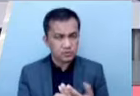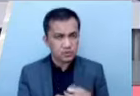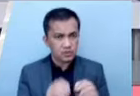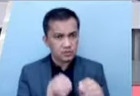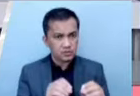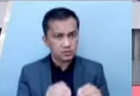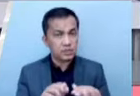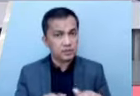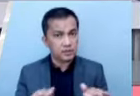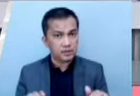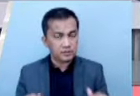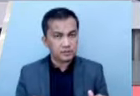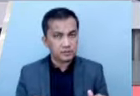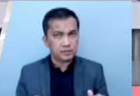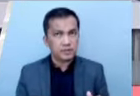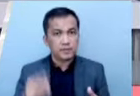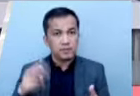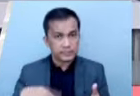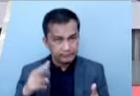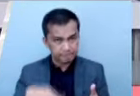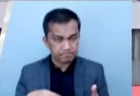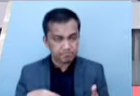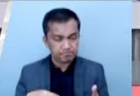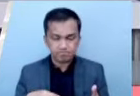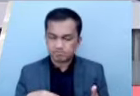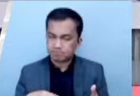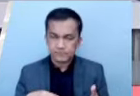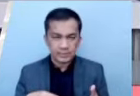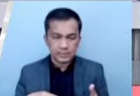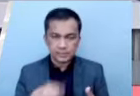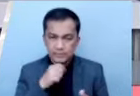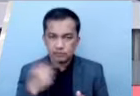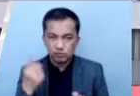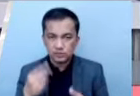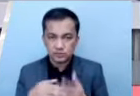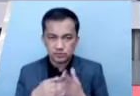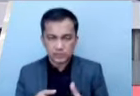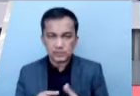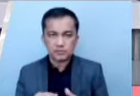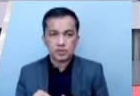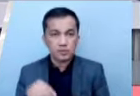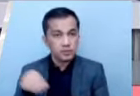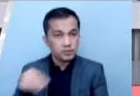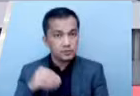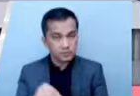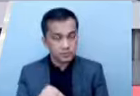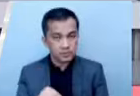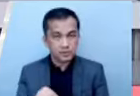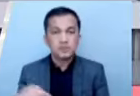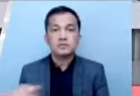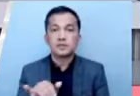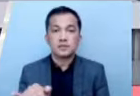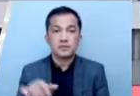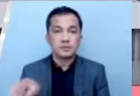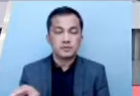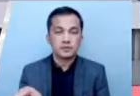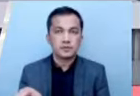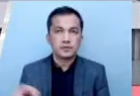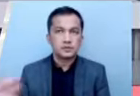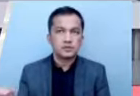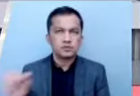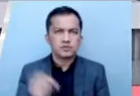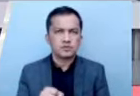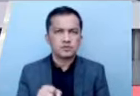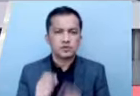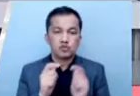bata na magbasa. Pero hindi lang ang mga estudyante ang makatatanggap ng tulong, kundi pati ang mga kinuhang tutor